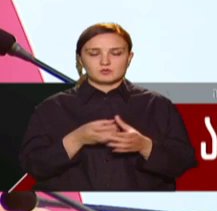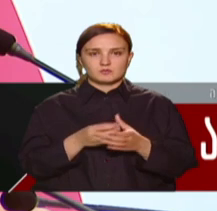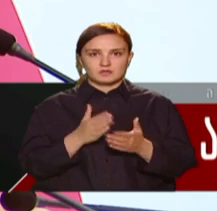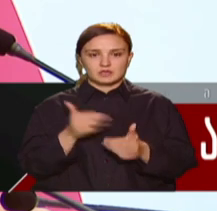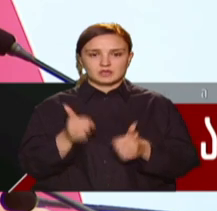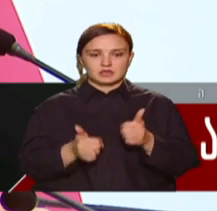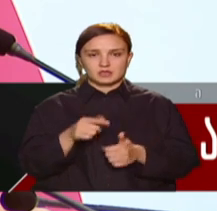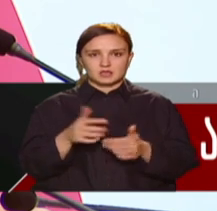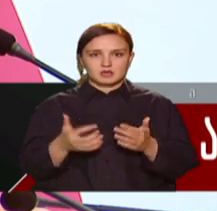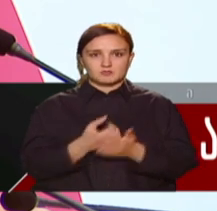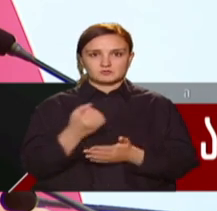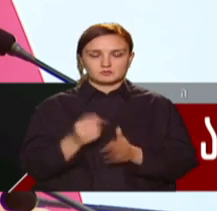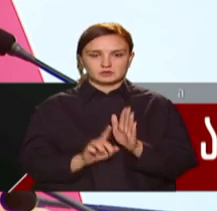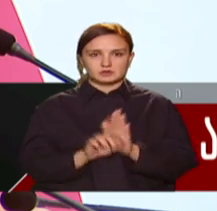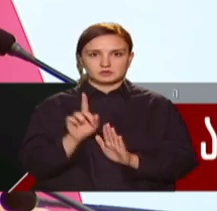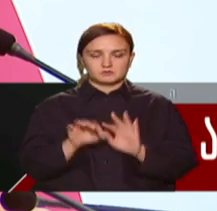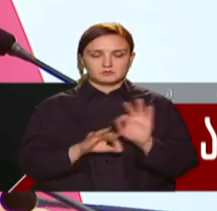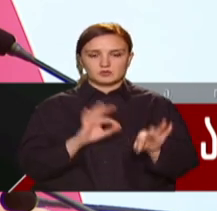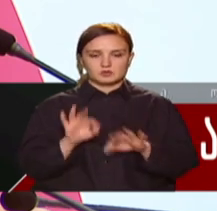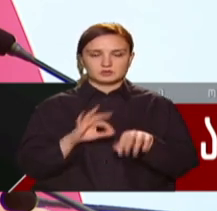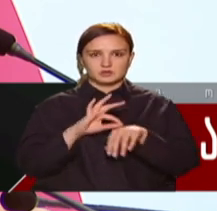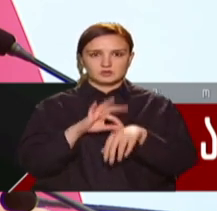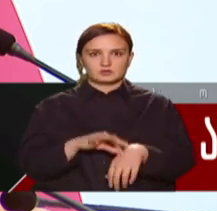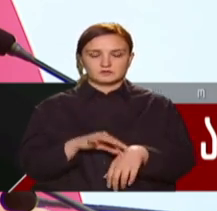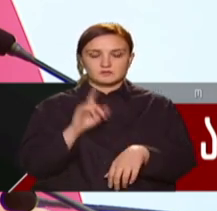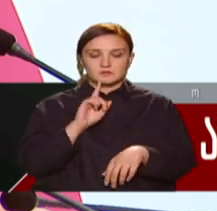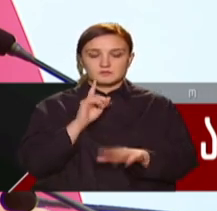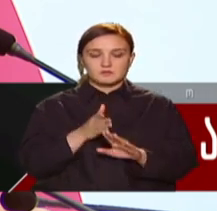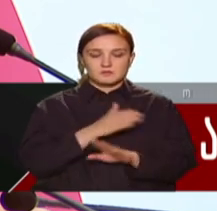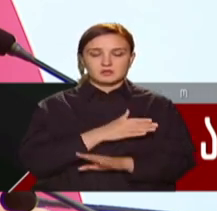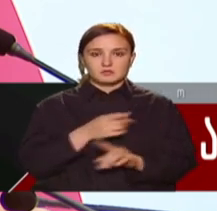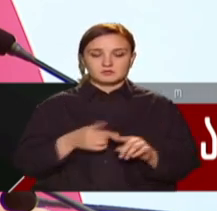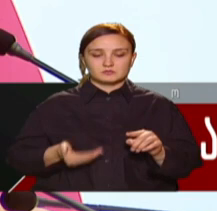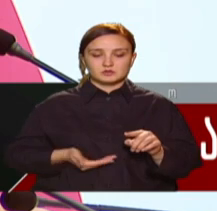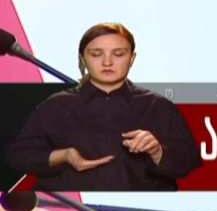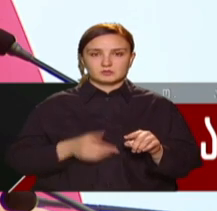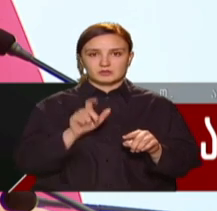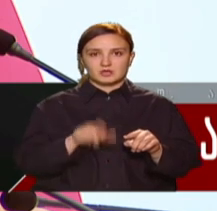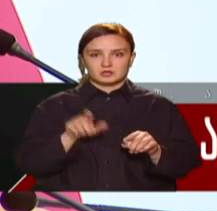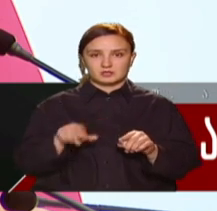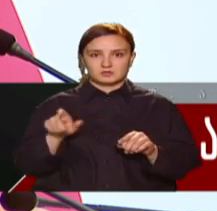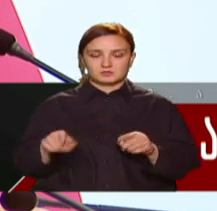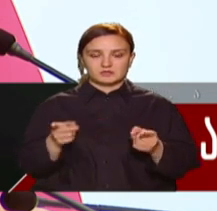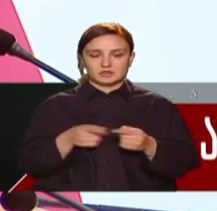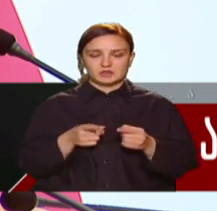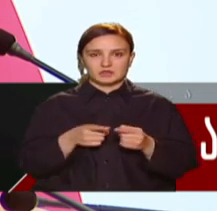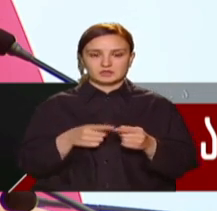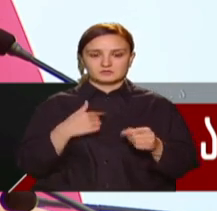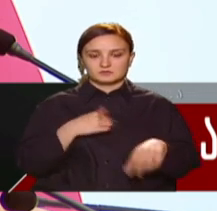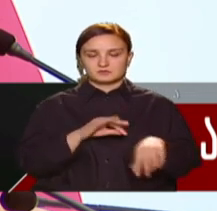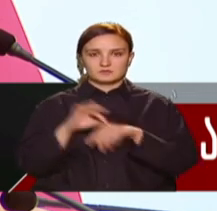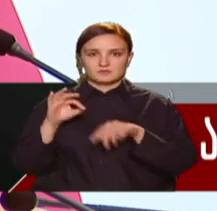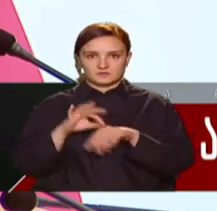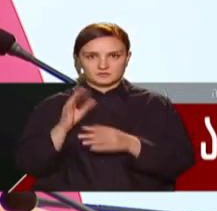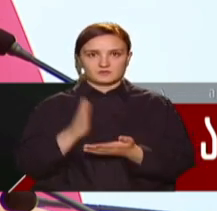ტენდერში გამარჯვებული, დაიწყებს პროექტის განხორციელებას. მანამდე, რა თქმა უნდა, იქ მცხოვრები ადამიანები ქირით ჩვენ გაყვანილი ვყავს,